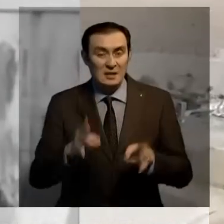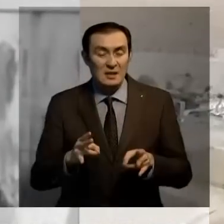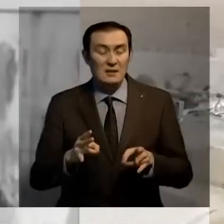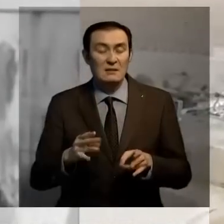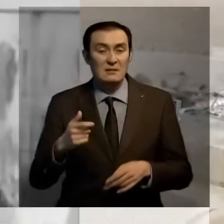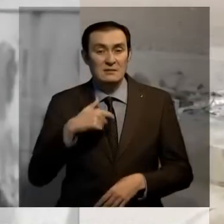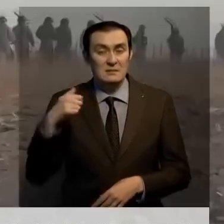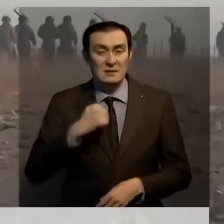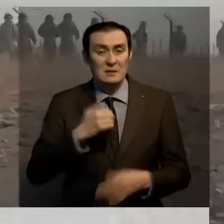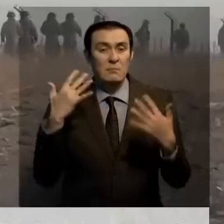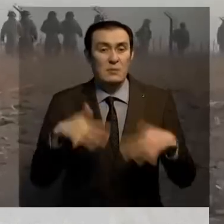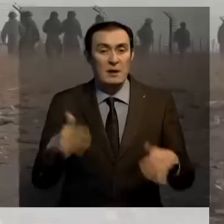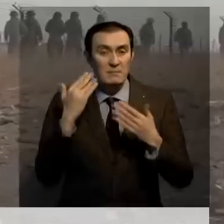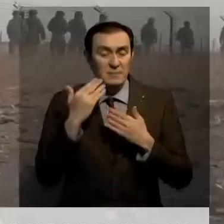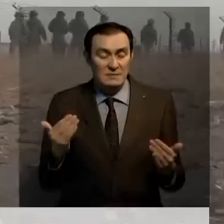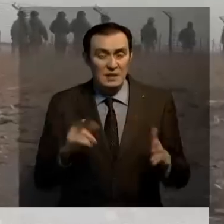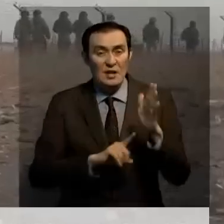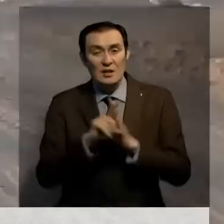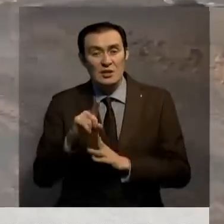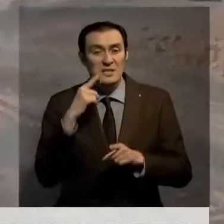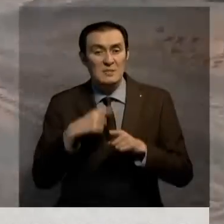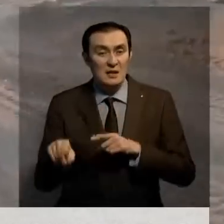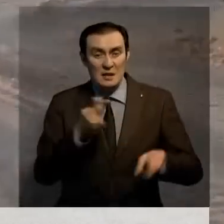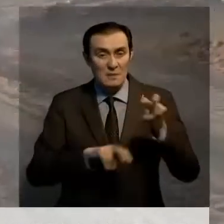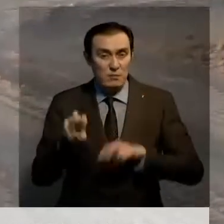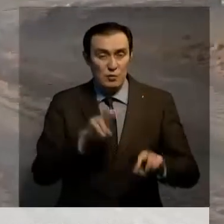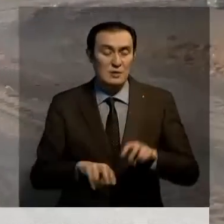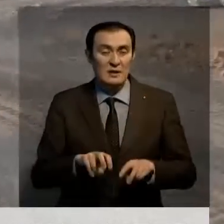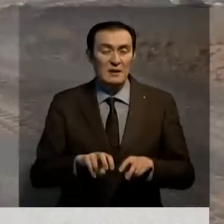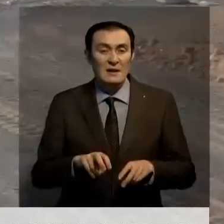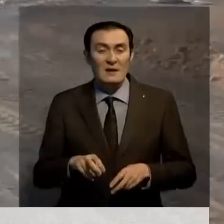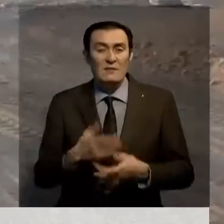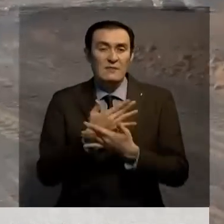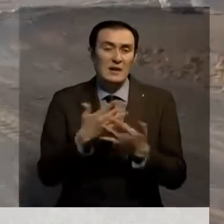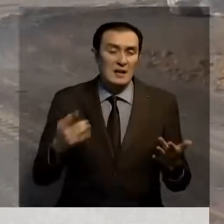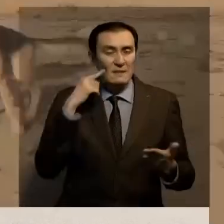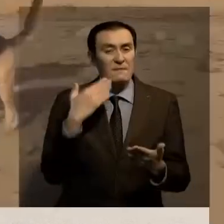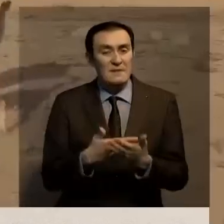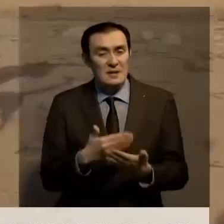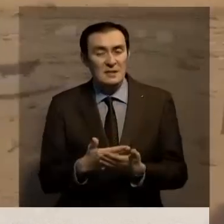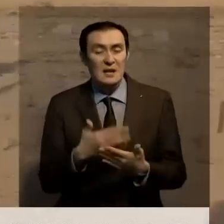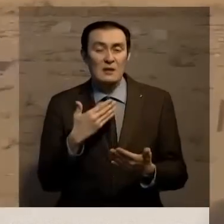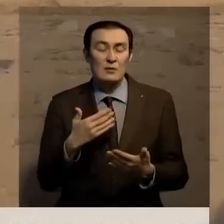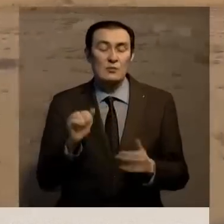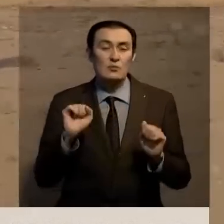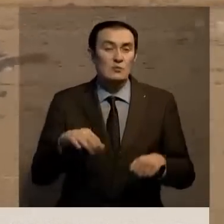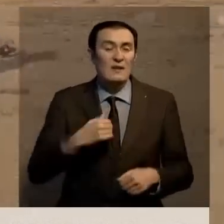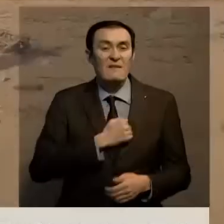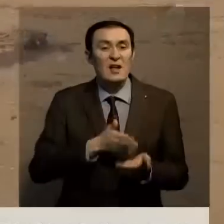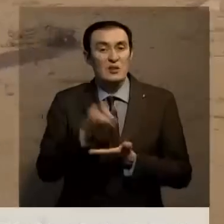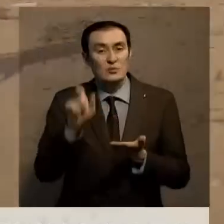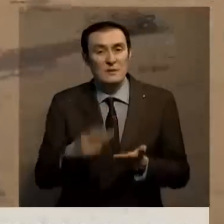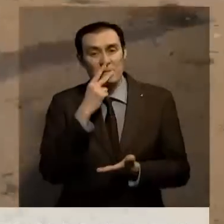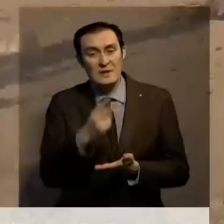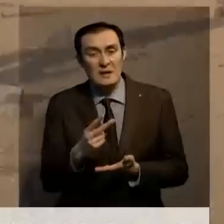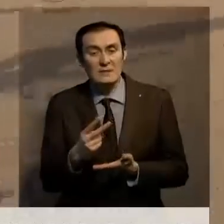младший сержант пропал без вести. Начались незамедлительные поиски. Выдвигались многочисленные версии. Например, якобы военнослужащего